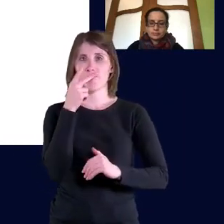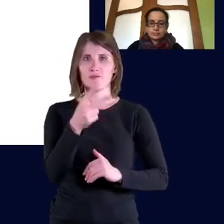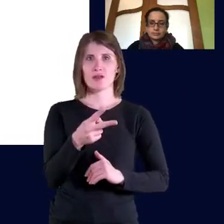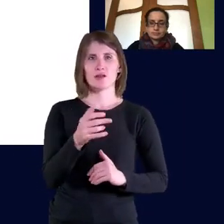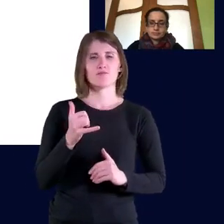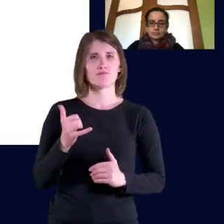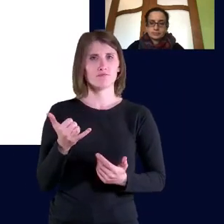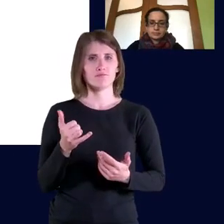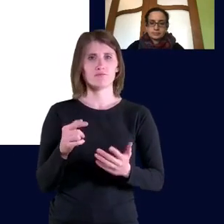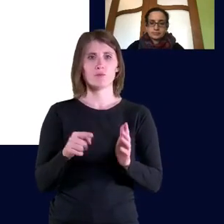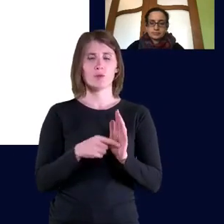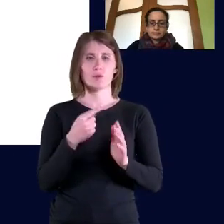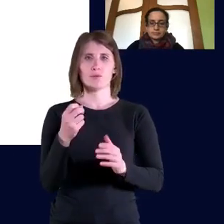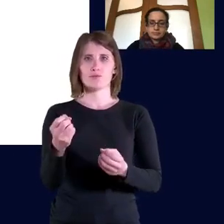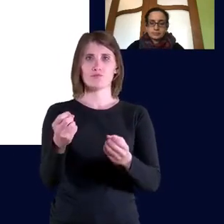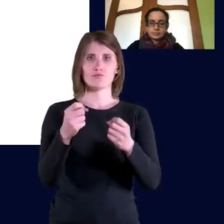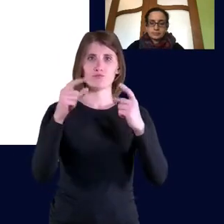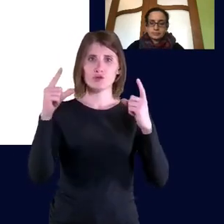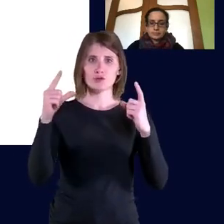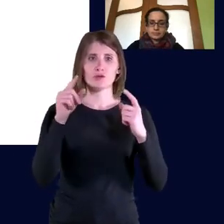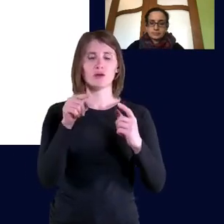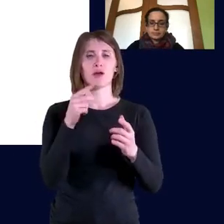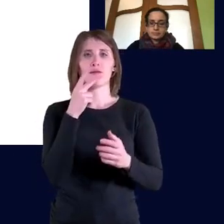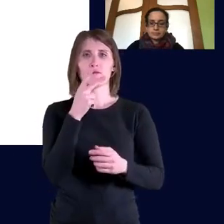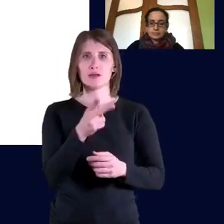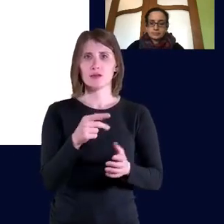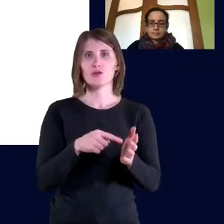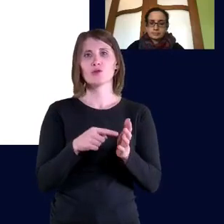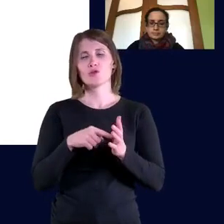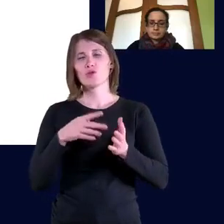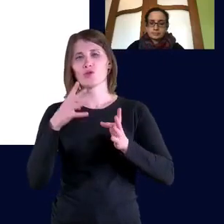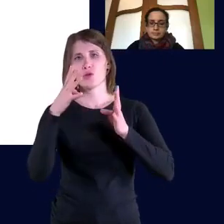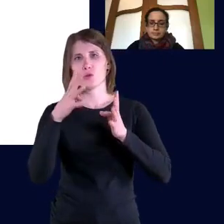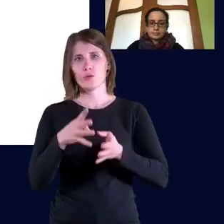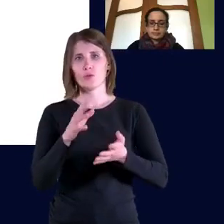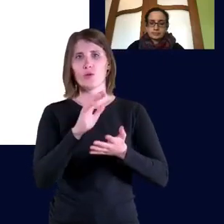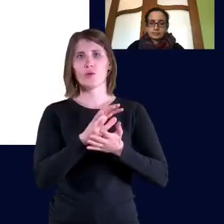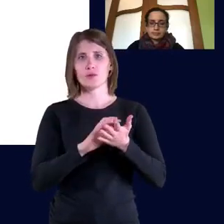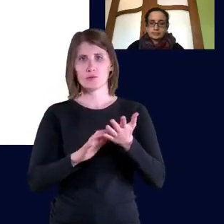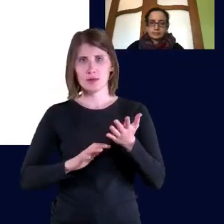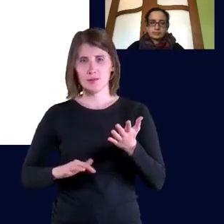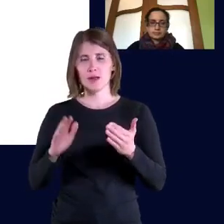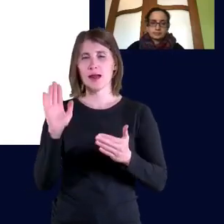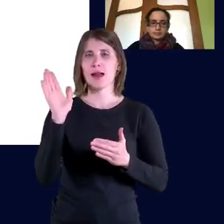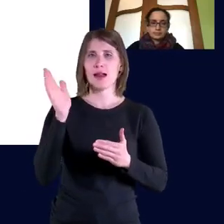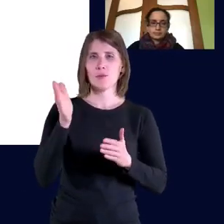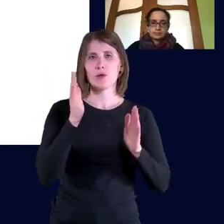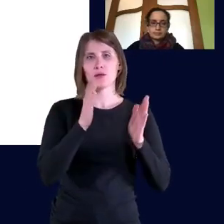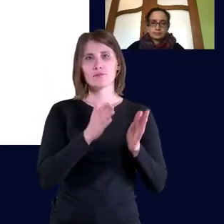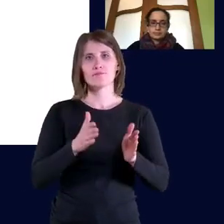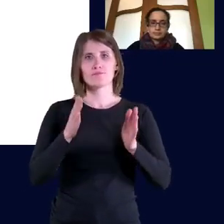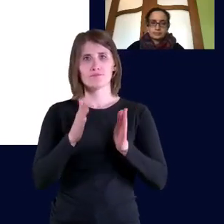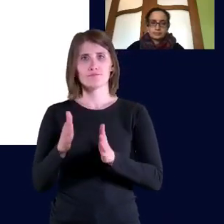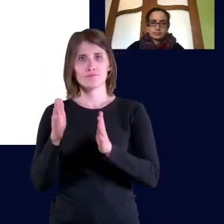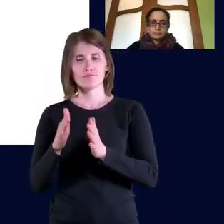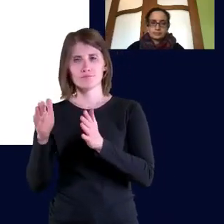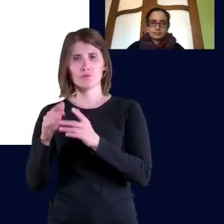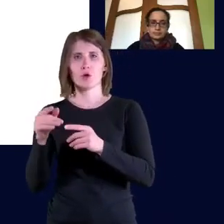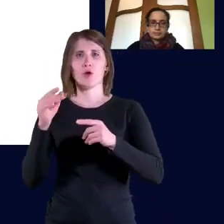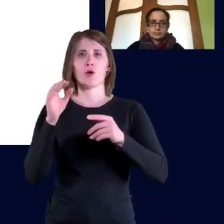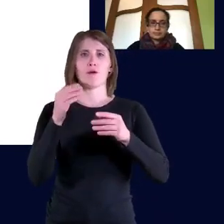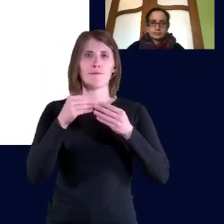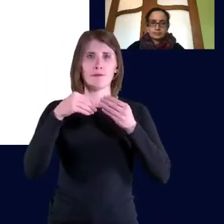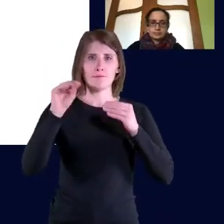Widoczne elementy starają Staramy się opisać by przejść po kolei do szczegółowego